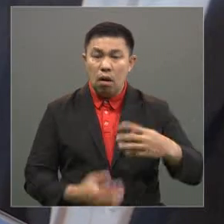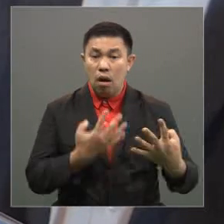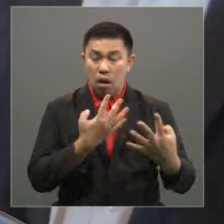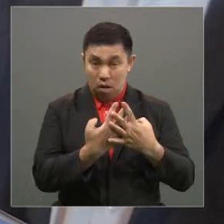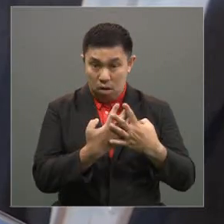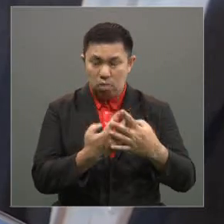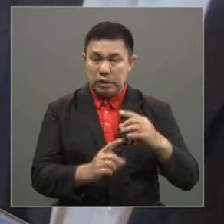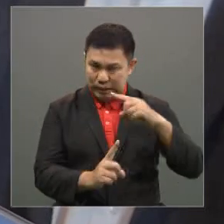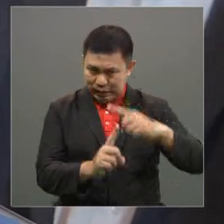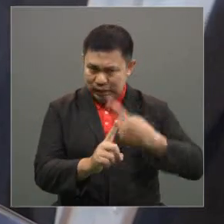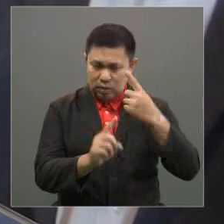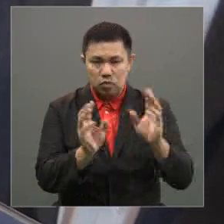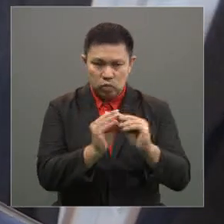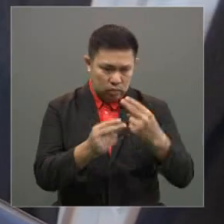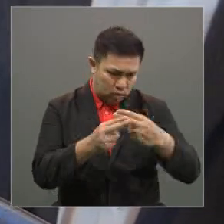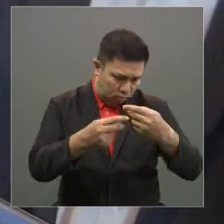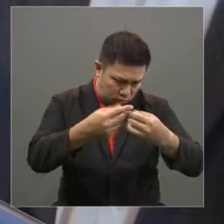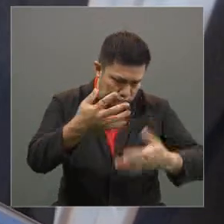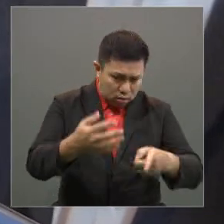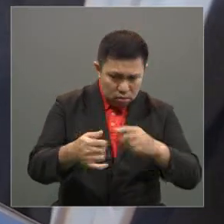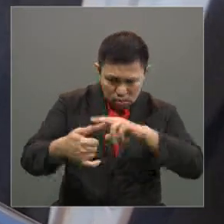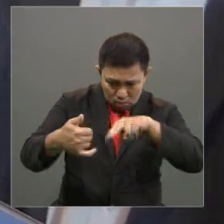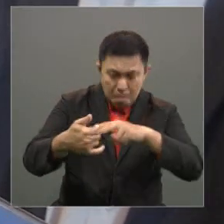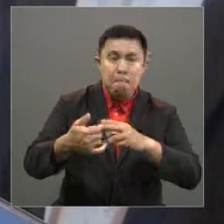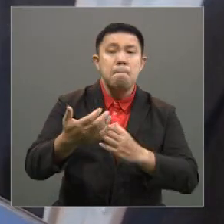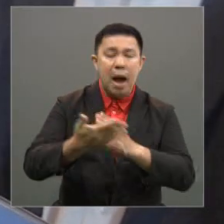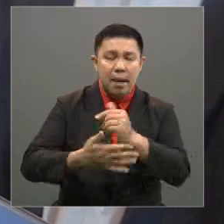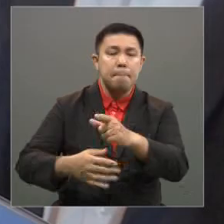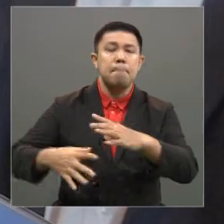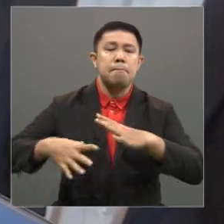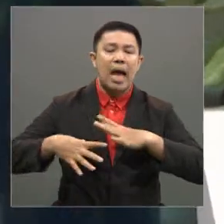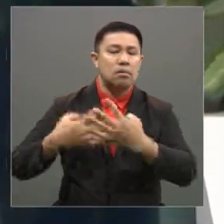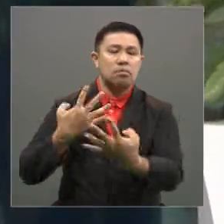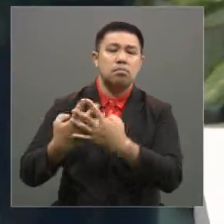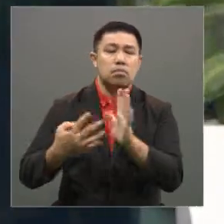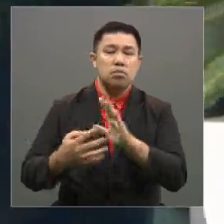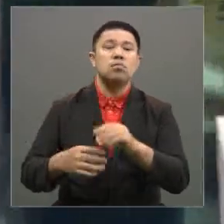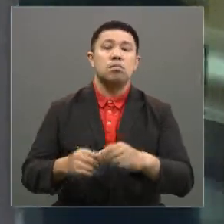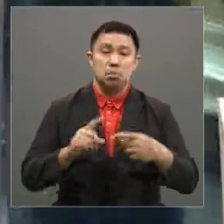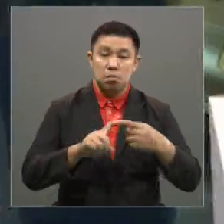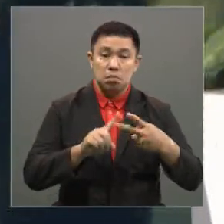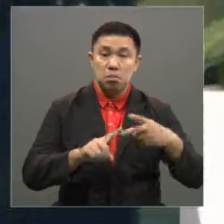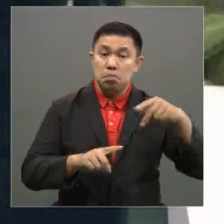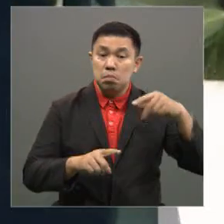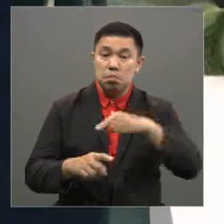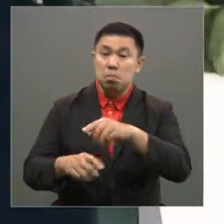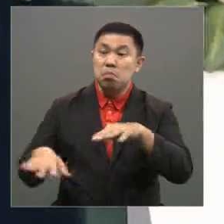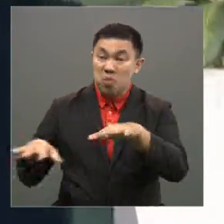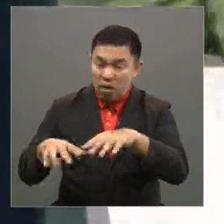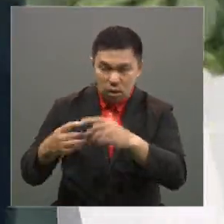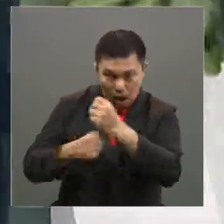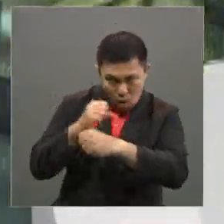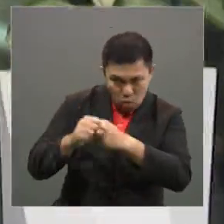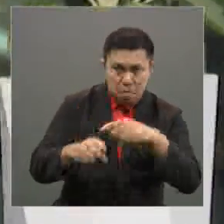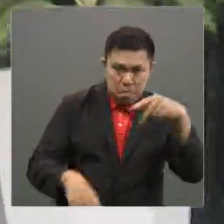ครั้งเพื่อรวบรวมรายชื่อของผู้ที่ผ่านเกณฑ์ได้รับการพักโทษทั้งแบบปกติและแบบกรณีพิเศษรายงานมายังรัฐม